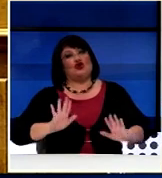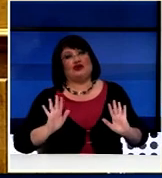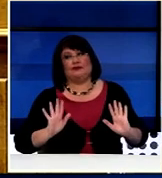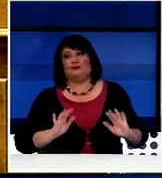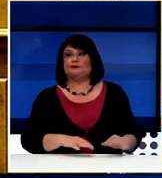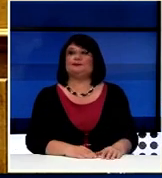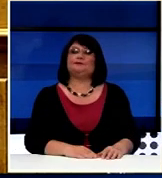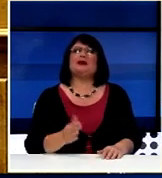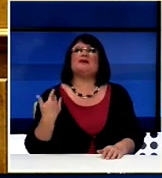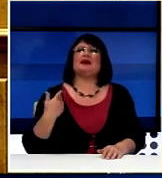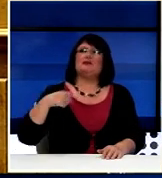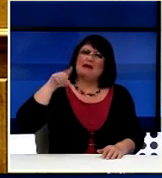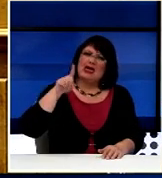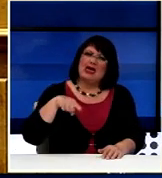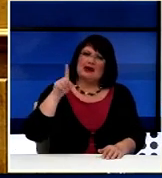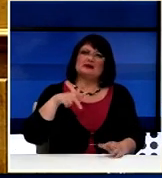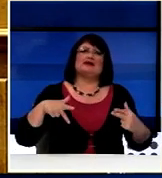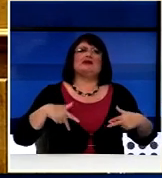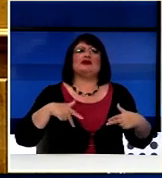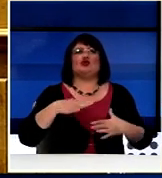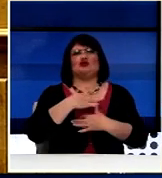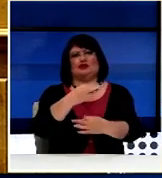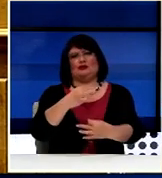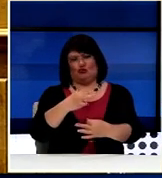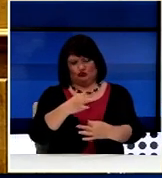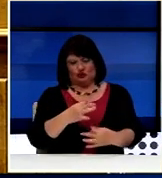Πριν λίγες μέρες ο κυβερνητικός σας εκπρόσωπος,